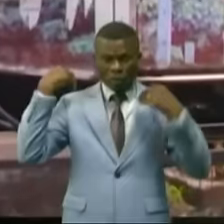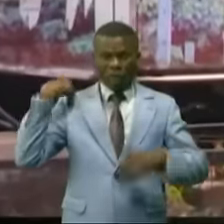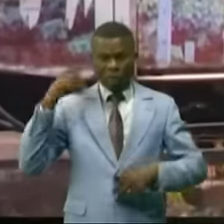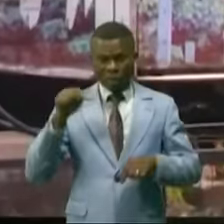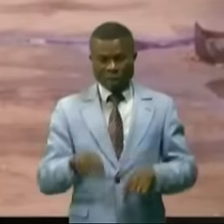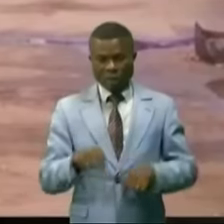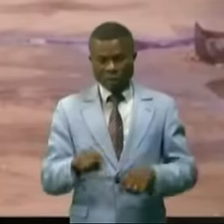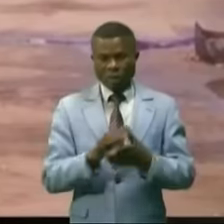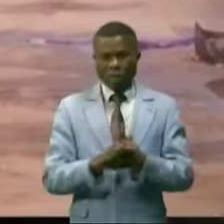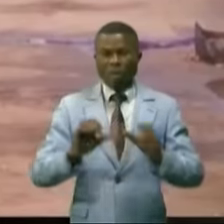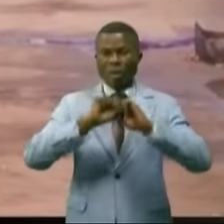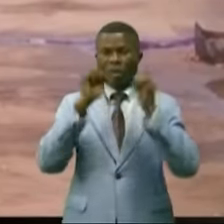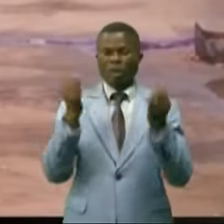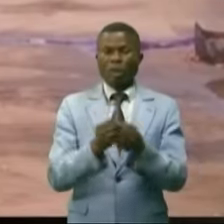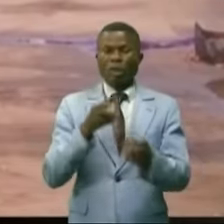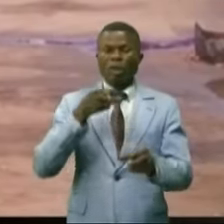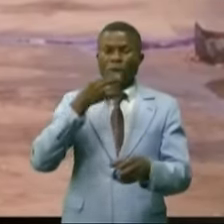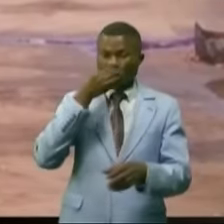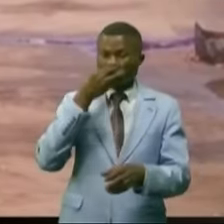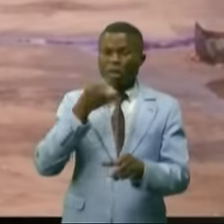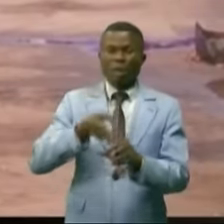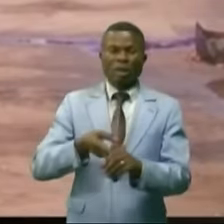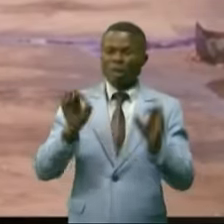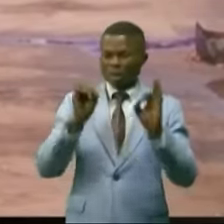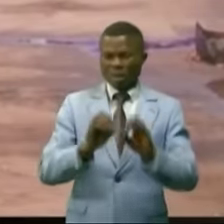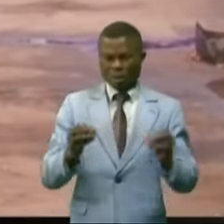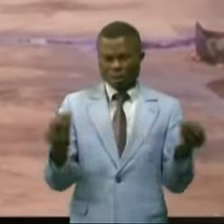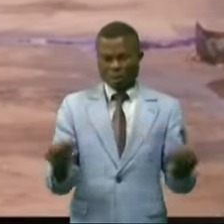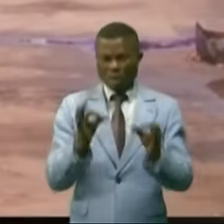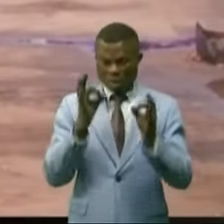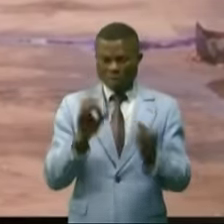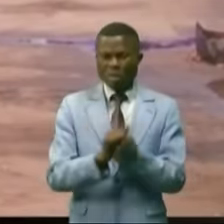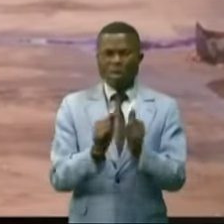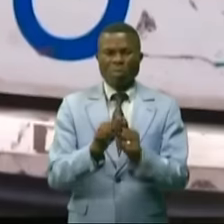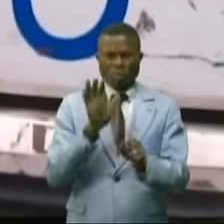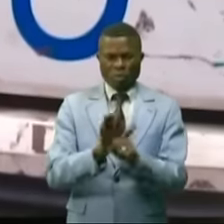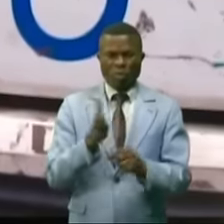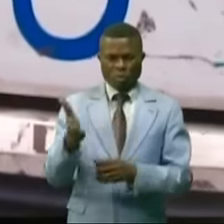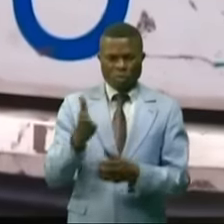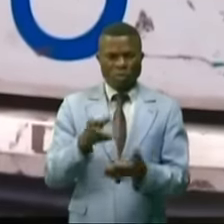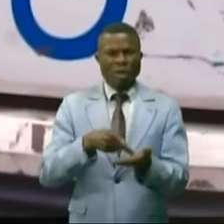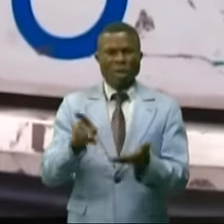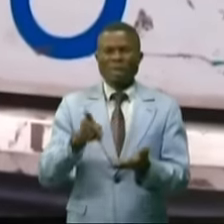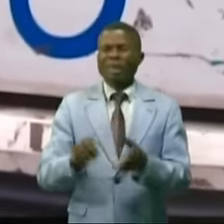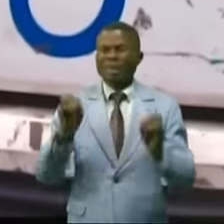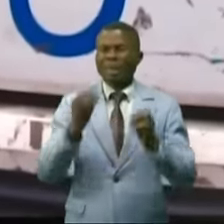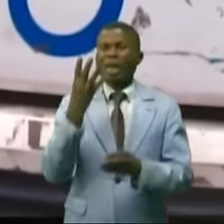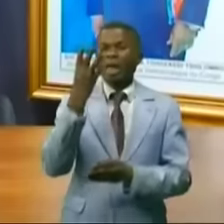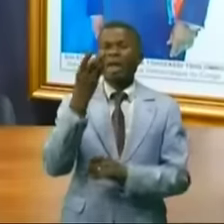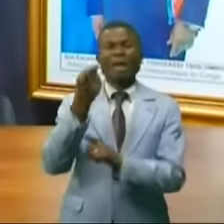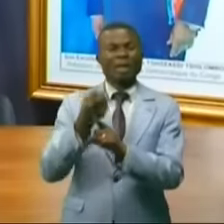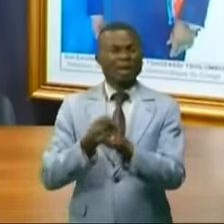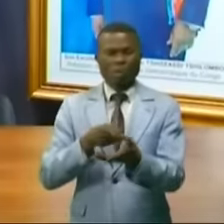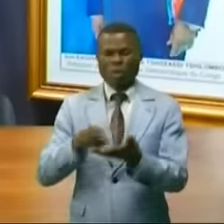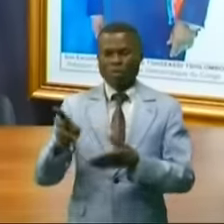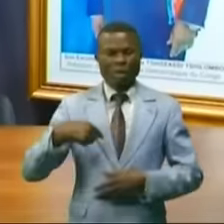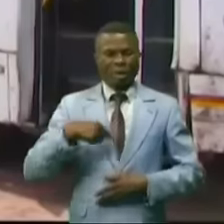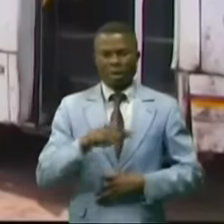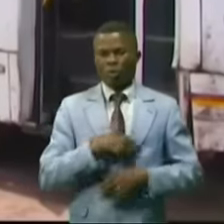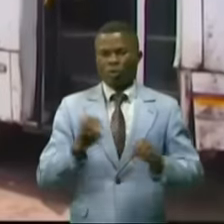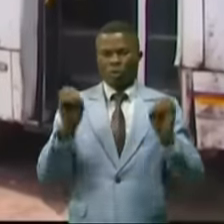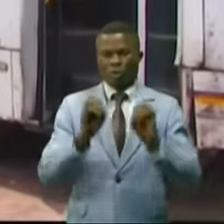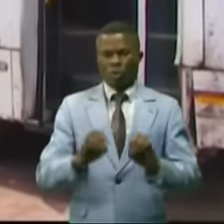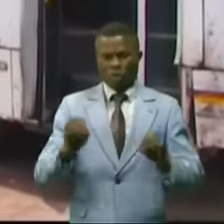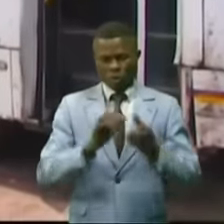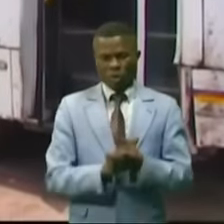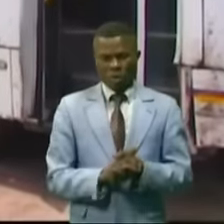La société manque de carburant pour ses bus, mais les problèmes sont beaucoup plus complexes, a fait entendre son directeur général. Le problème